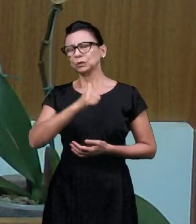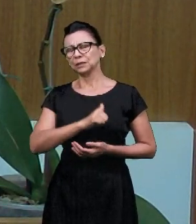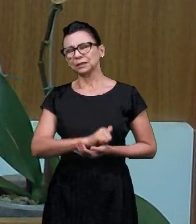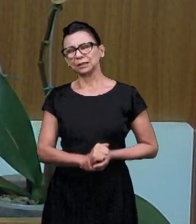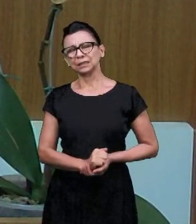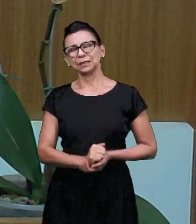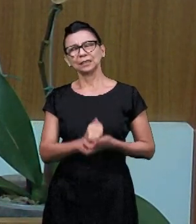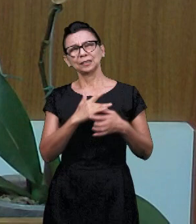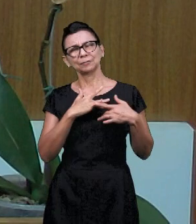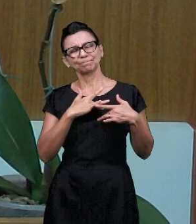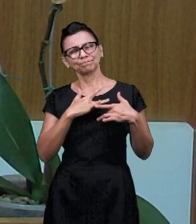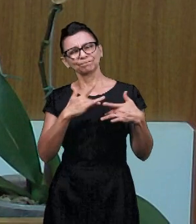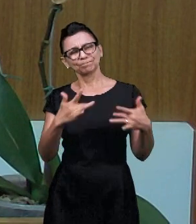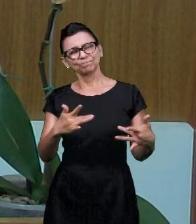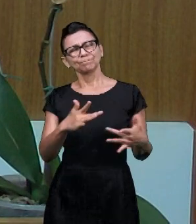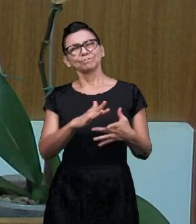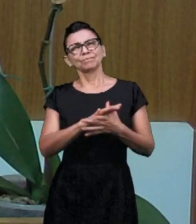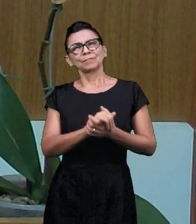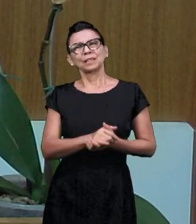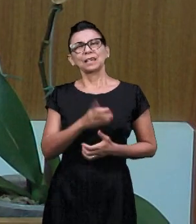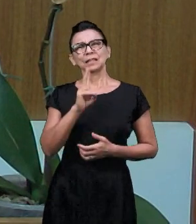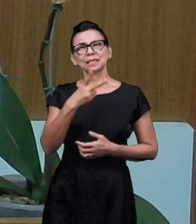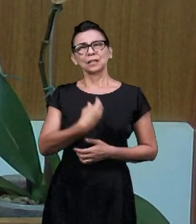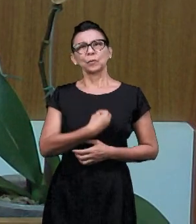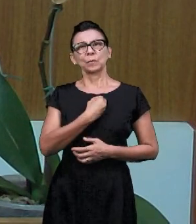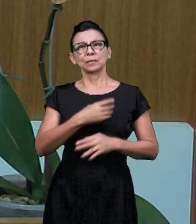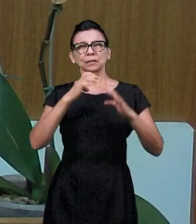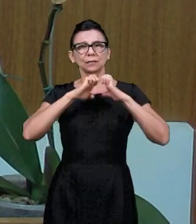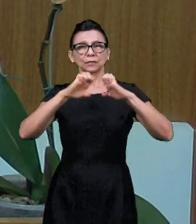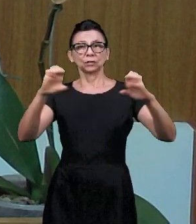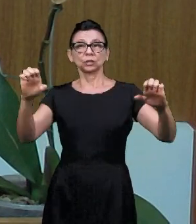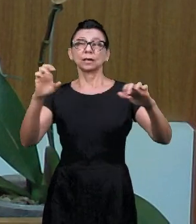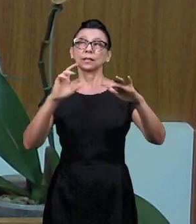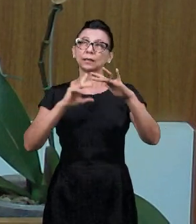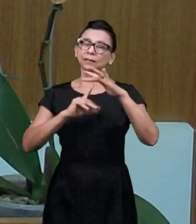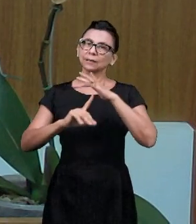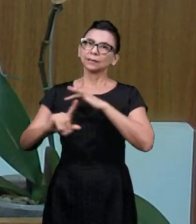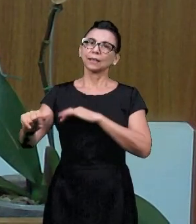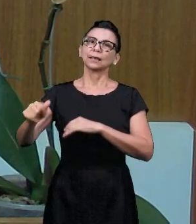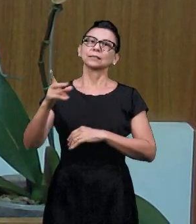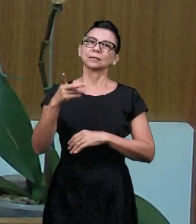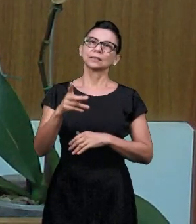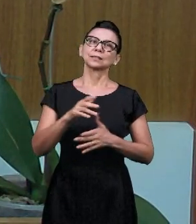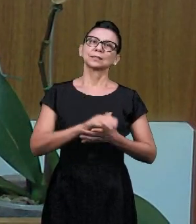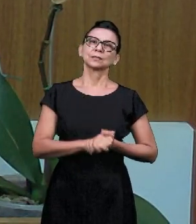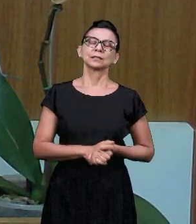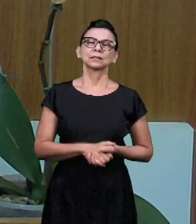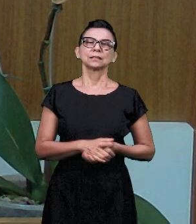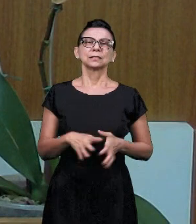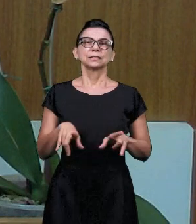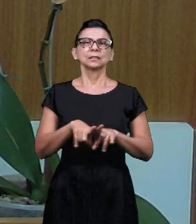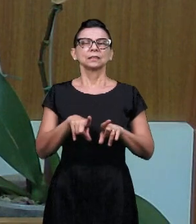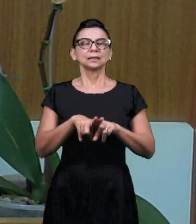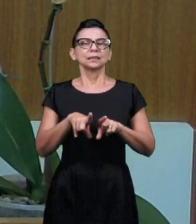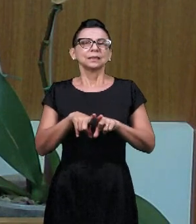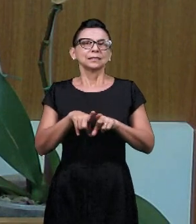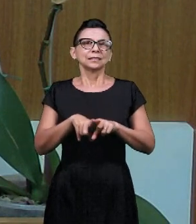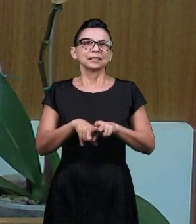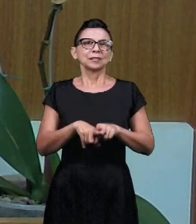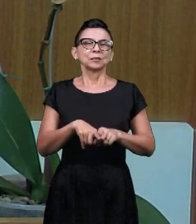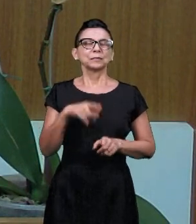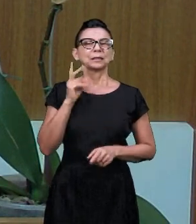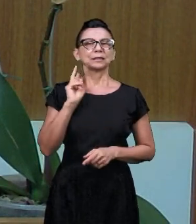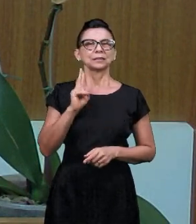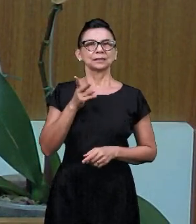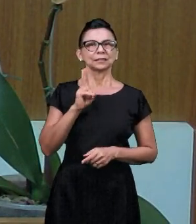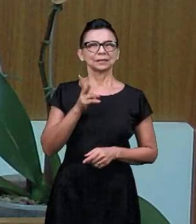train de porter les études pour les enfants. Donc, je l'apprécie énormément. Sarah qui